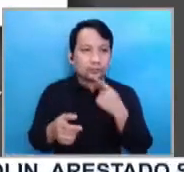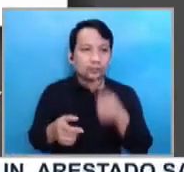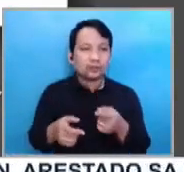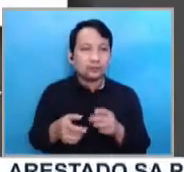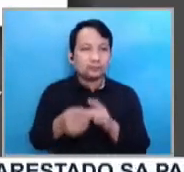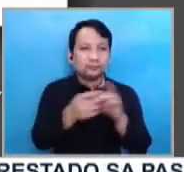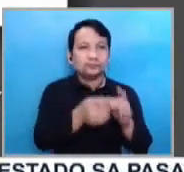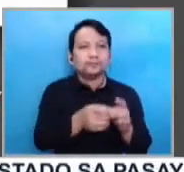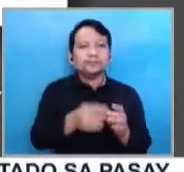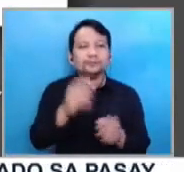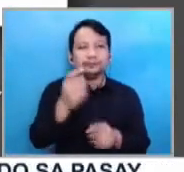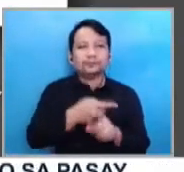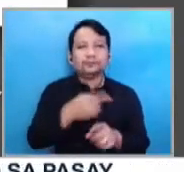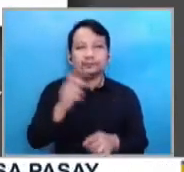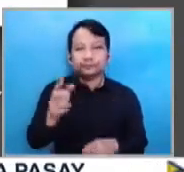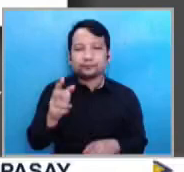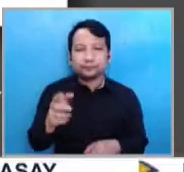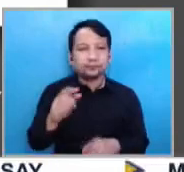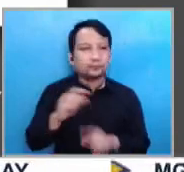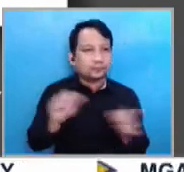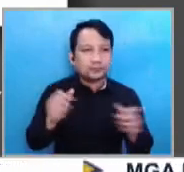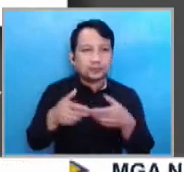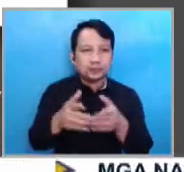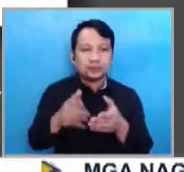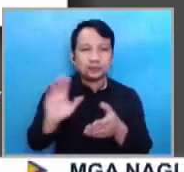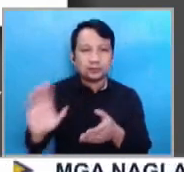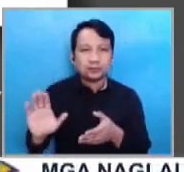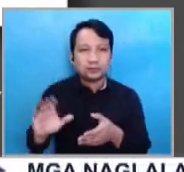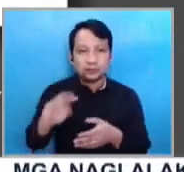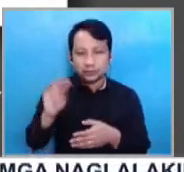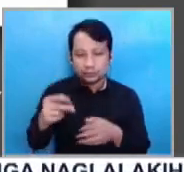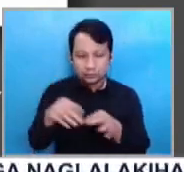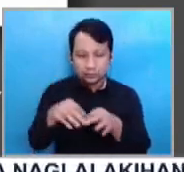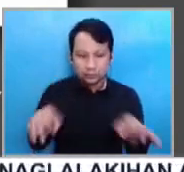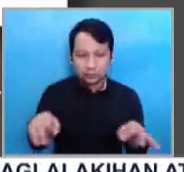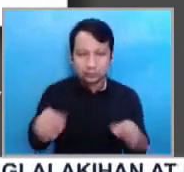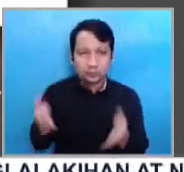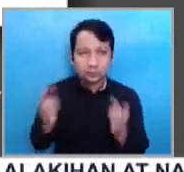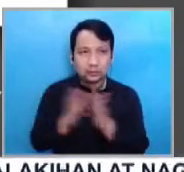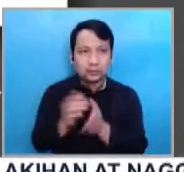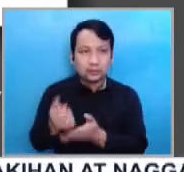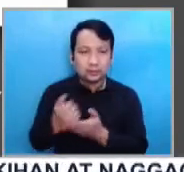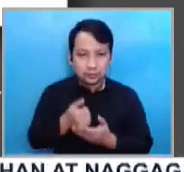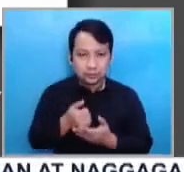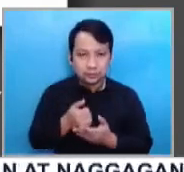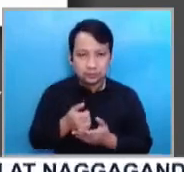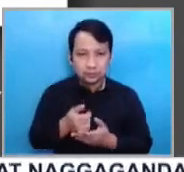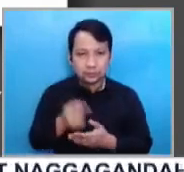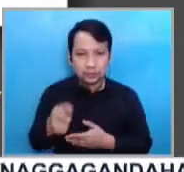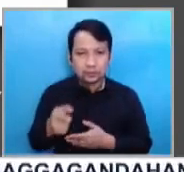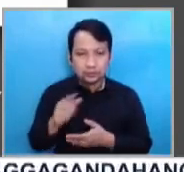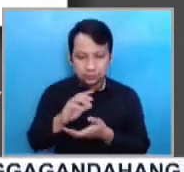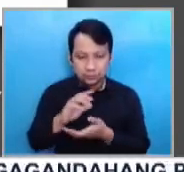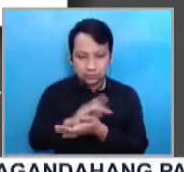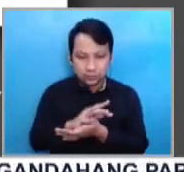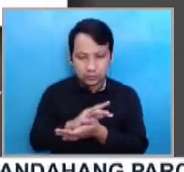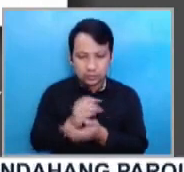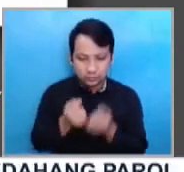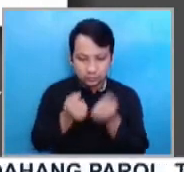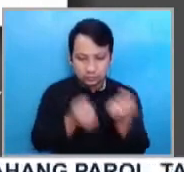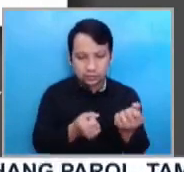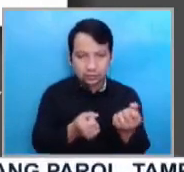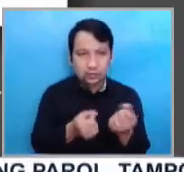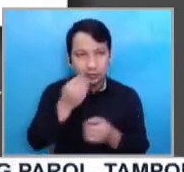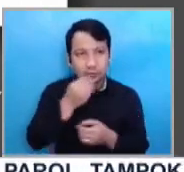December 13, hindi pinahihintuluta ng Second Division ng hiling ng petitioner na mag-issue ang Comelec ng subpoena na mag-aatas sana